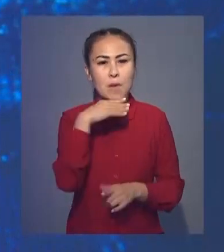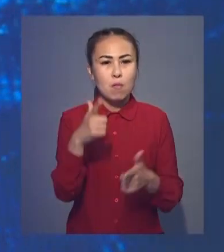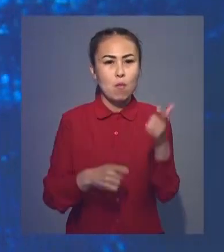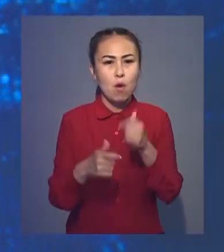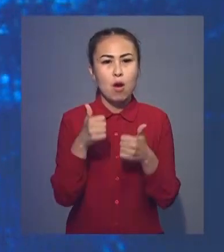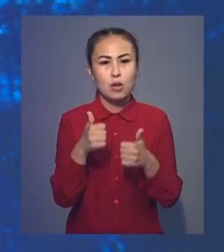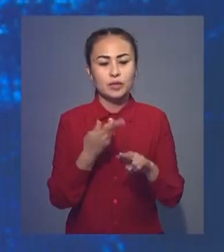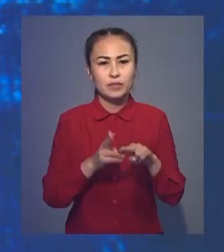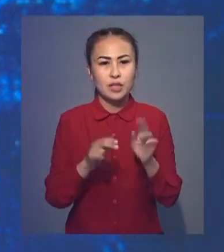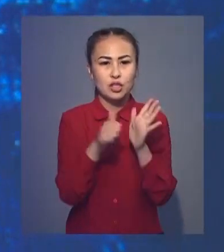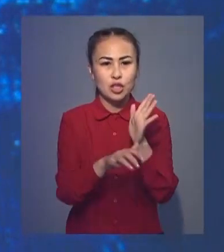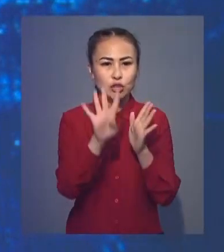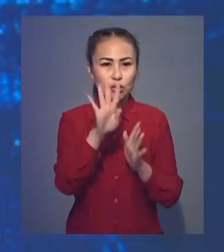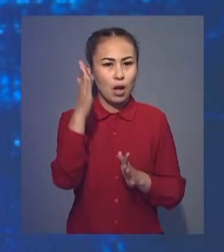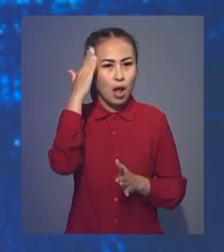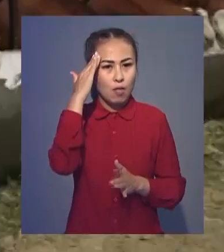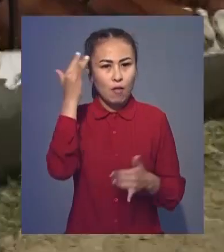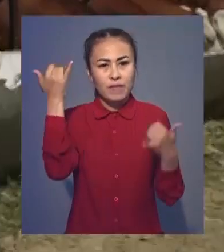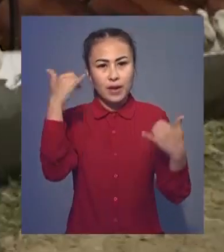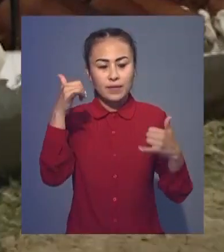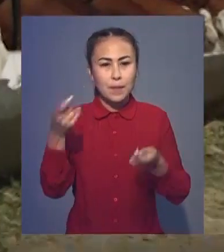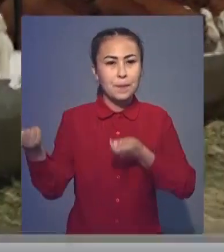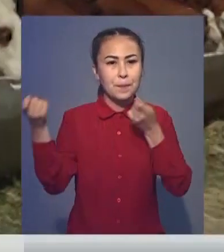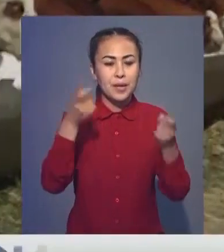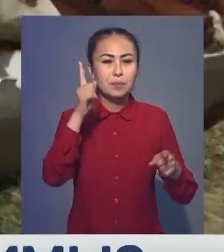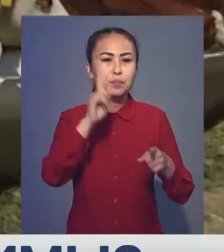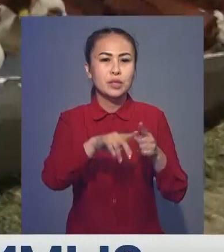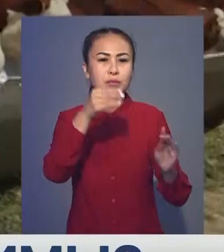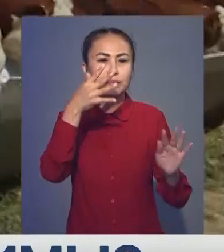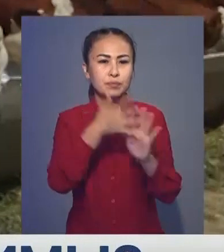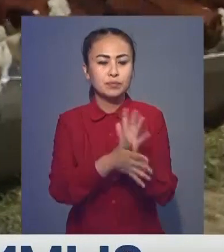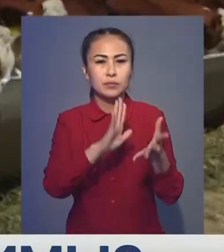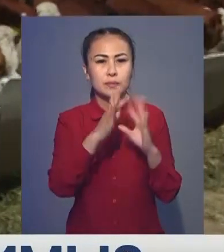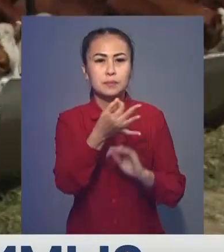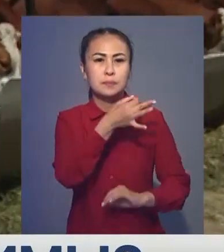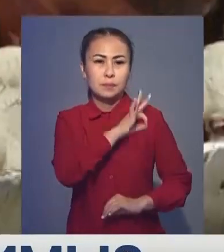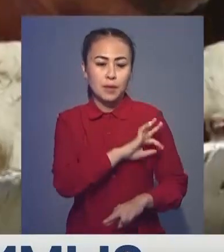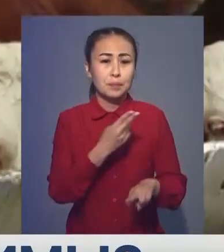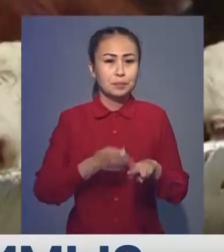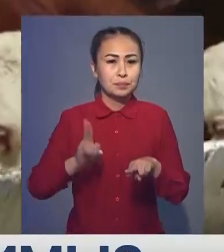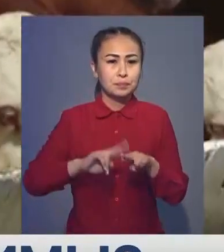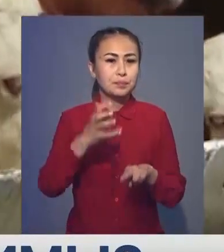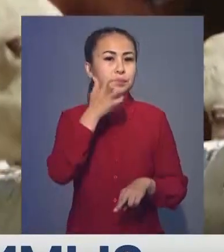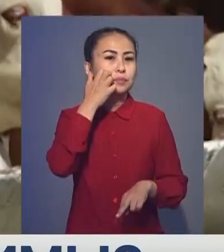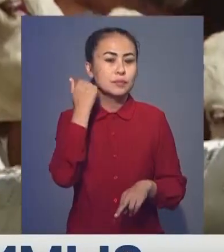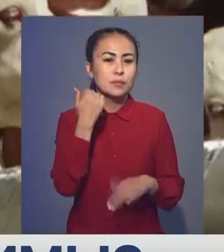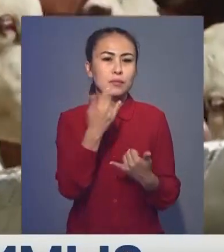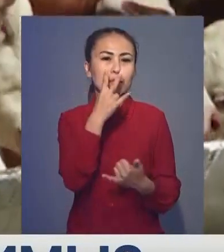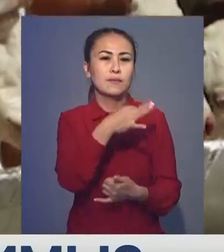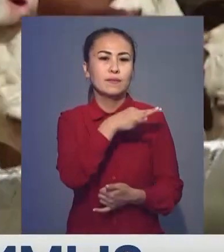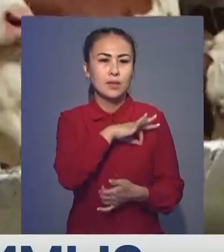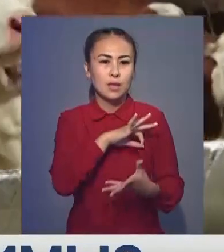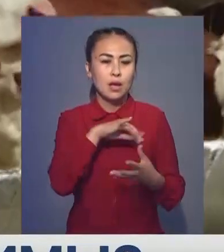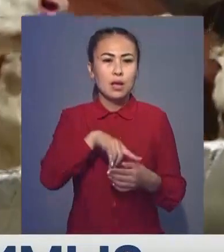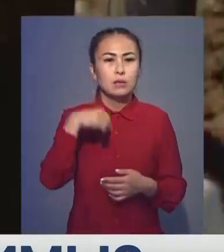бағыттағы 64 бас сиыр әкелінді. Шығындарды тез өтеп, жақсы пайда әкелетіндіктен малдың бұл түрін шаруалар тиімді деп есептеп